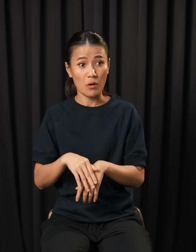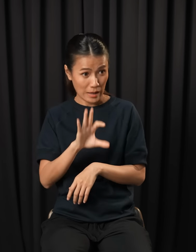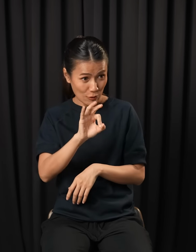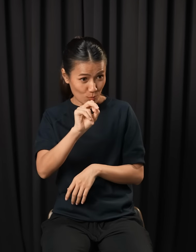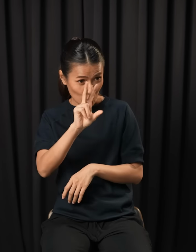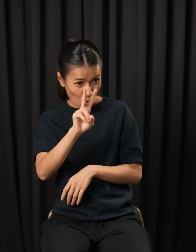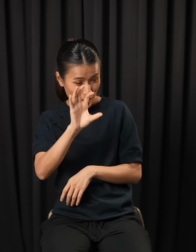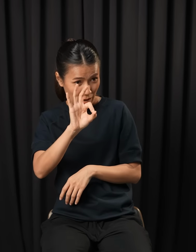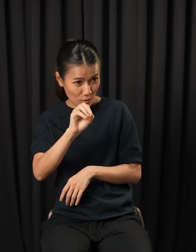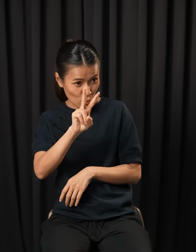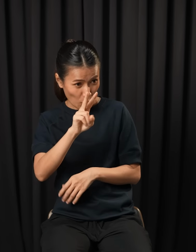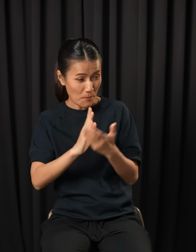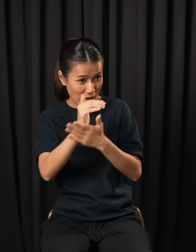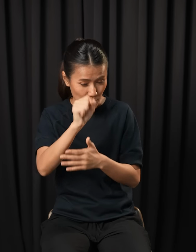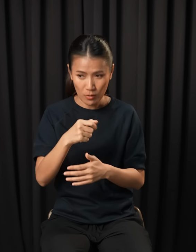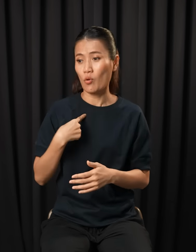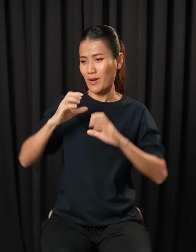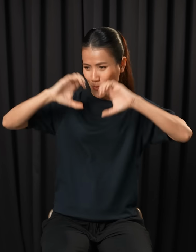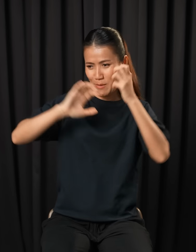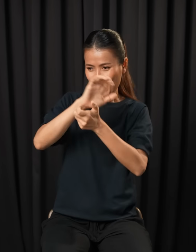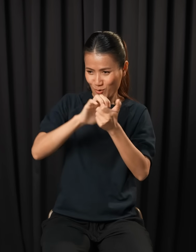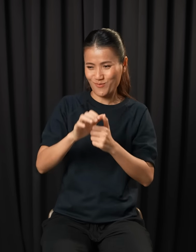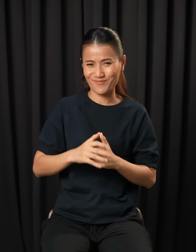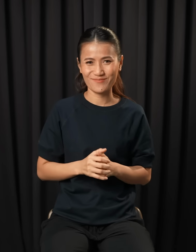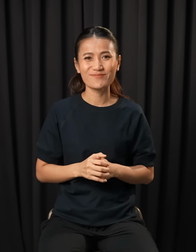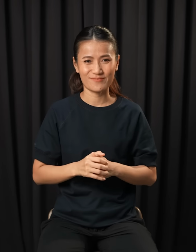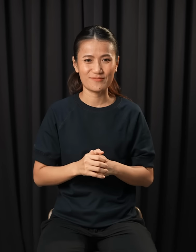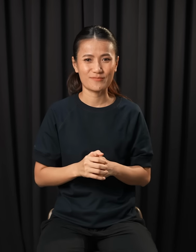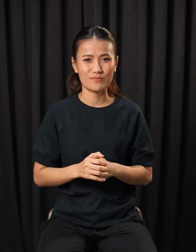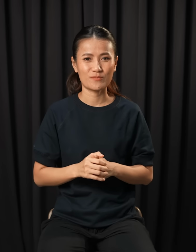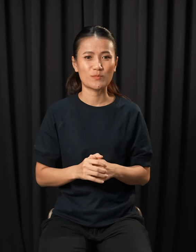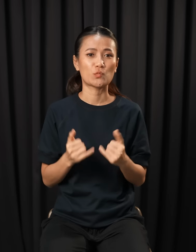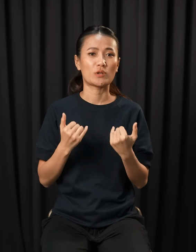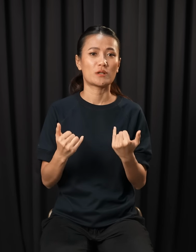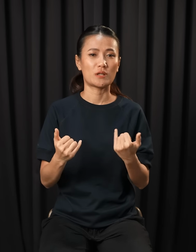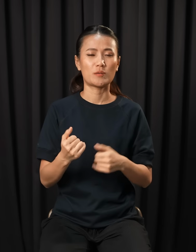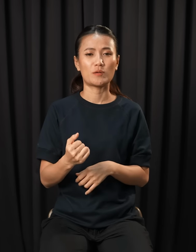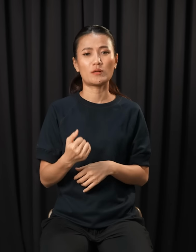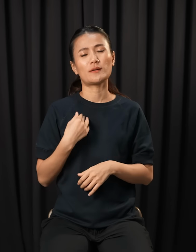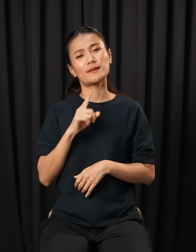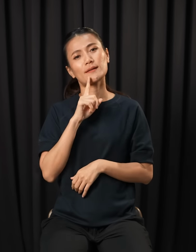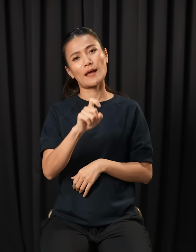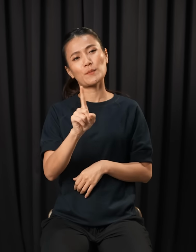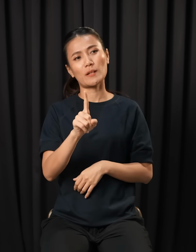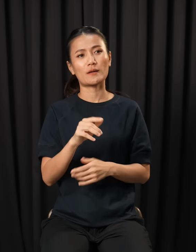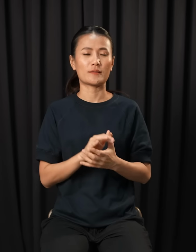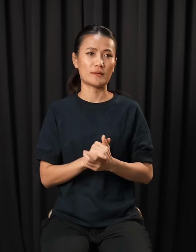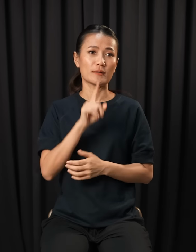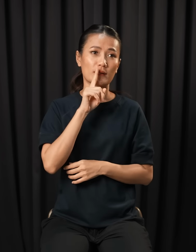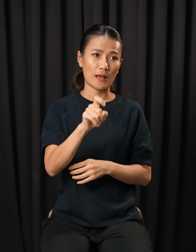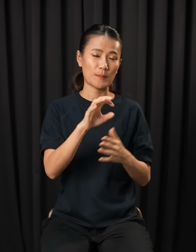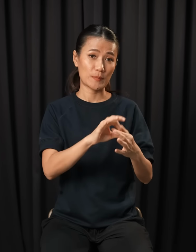ดว่า92คนก็ตอบโจทย์ ผมไม่ได้ทั้ง92คนนะ แต่เขาก็มีเป้าหมายในใจ รัฐบาลผสมอาจารย์มันก็ต้องอย่างน